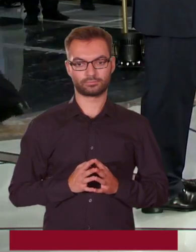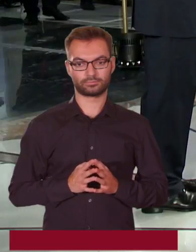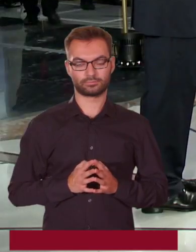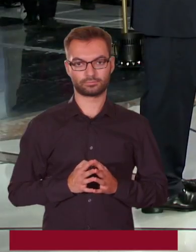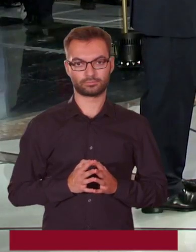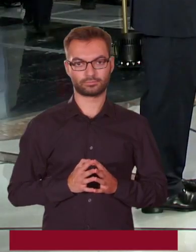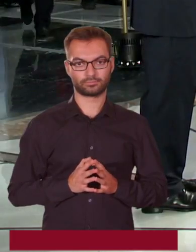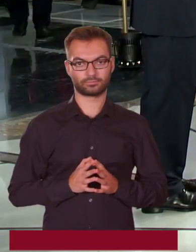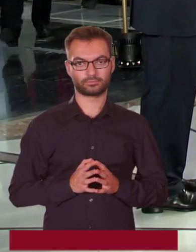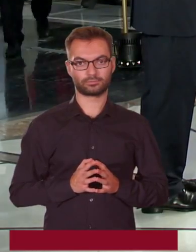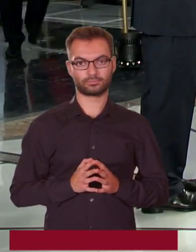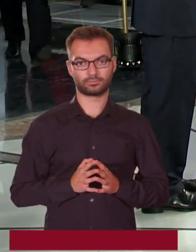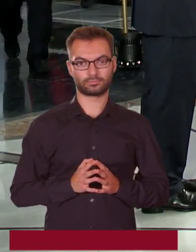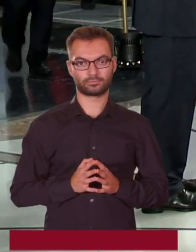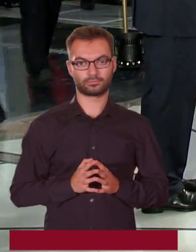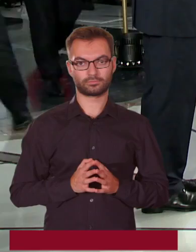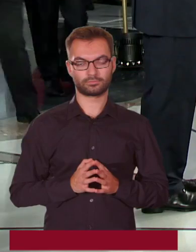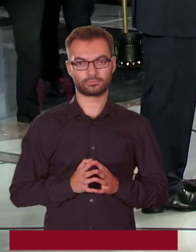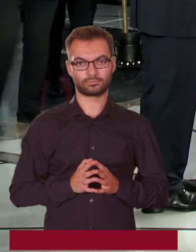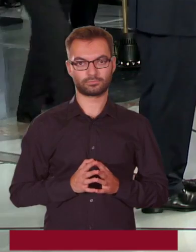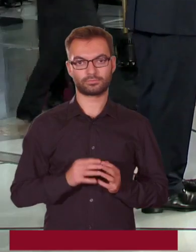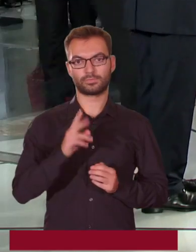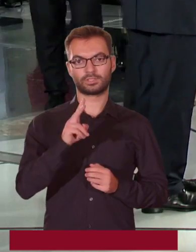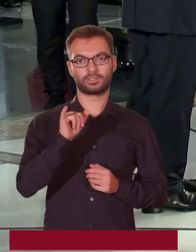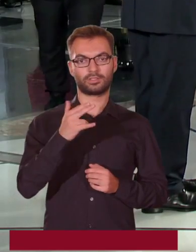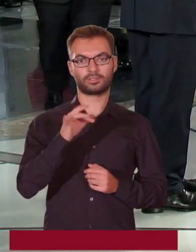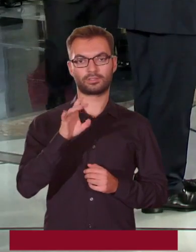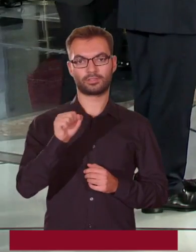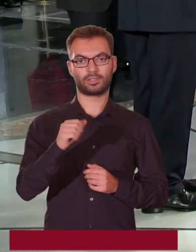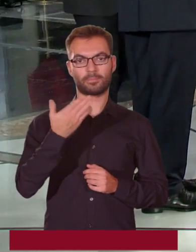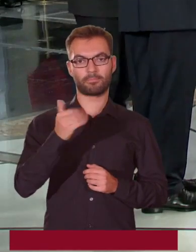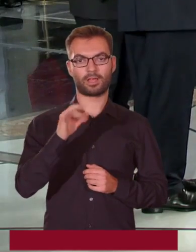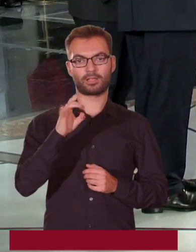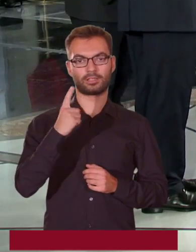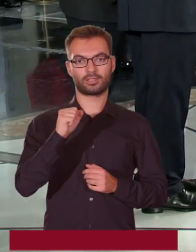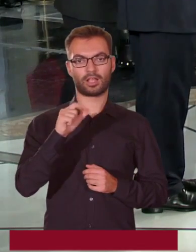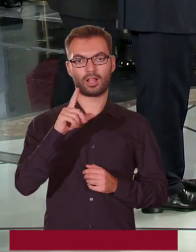Poproszę panią Kingę Magdalenę Gajewską.